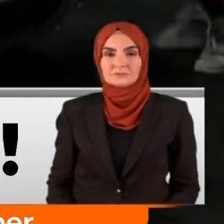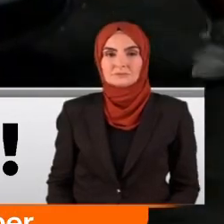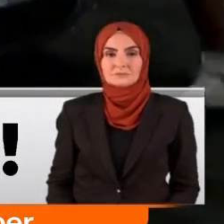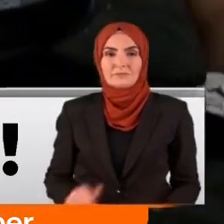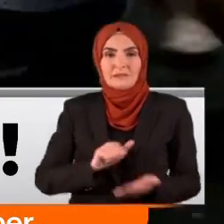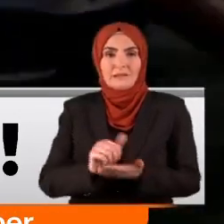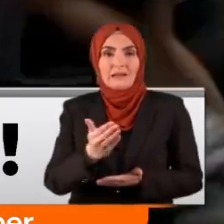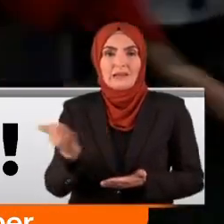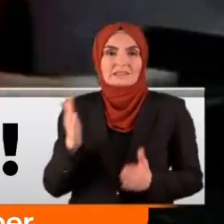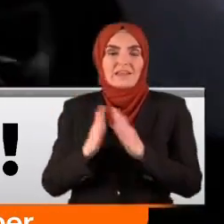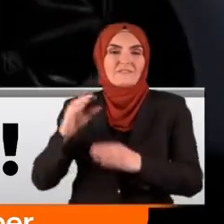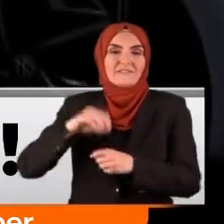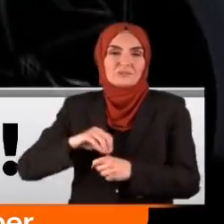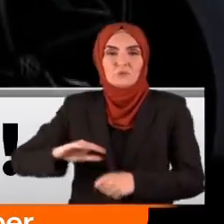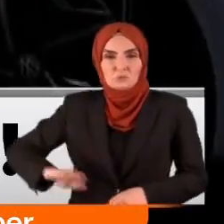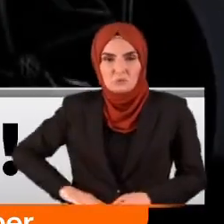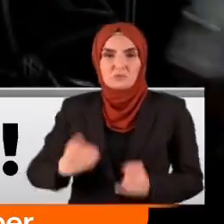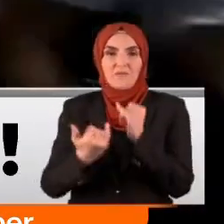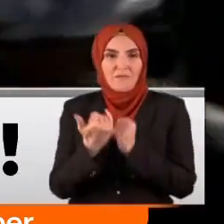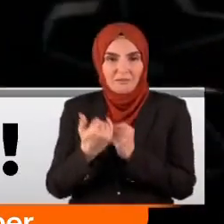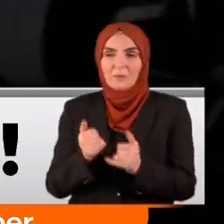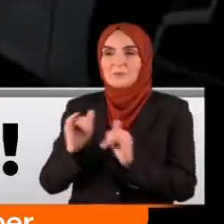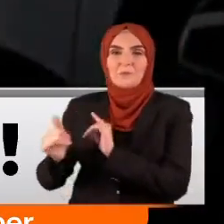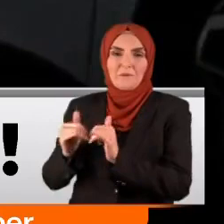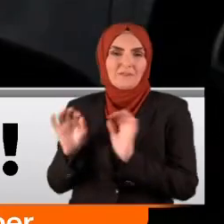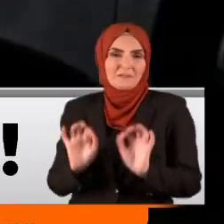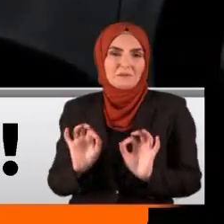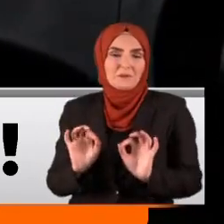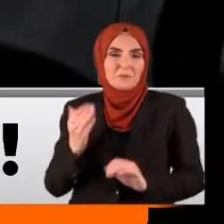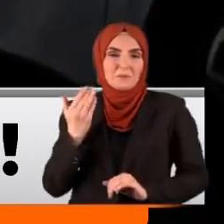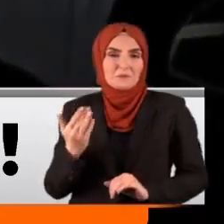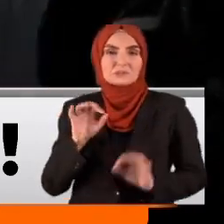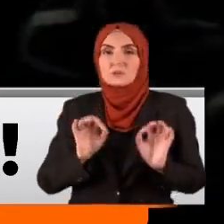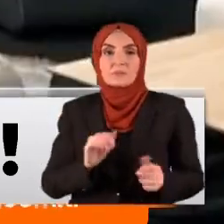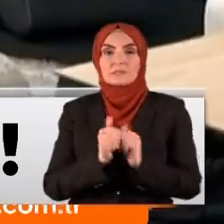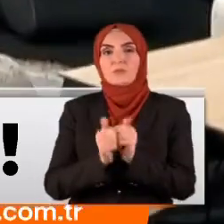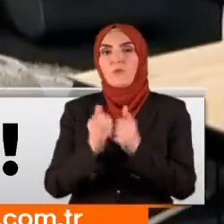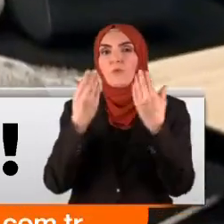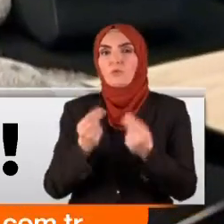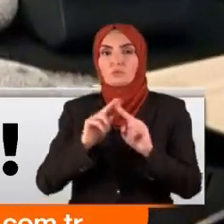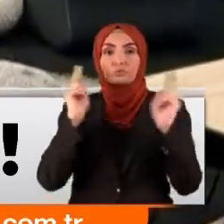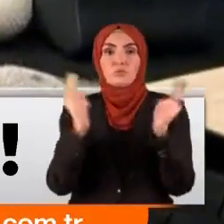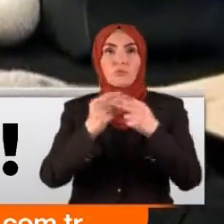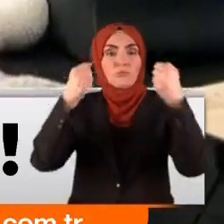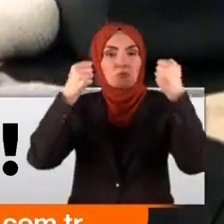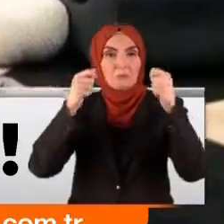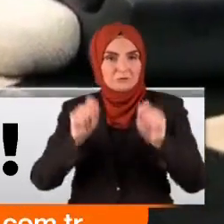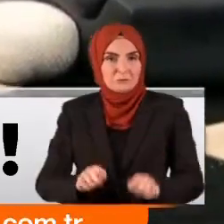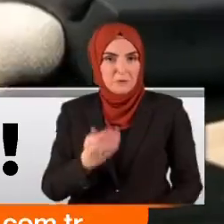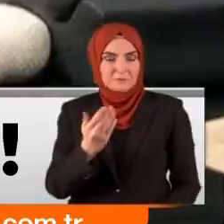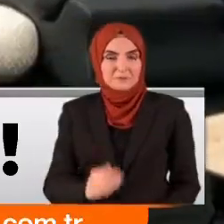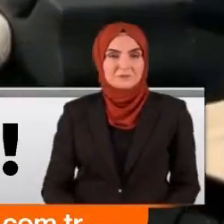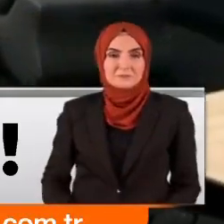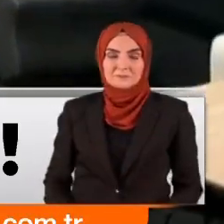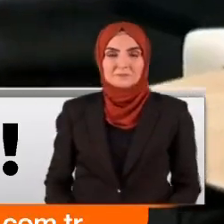Herkes evinde çocuğuyla kardeşiyle oynardı. Şimdi spor oldu, Dünya Kupası yapıldı. ¡Punto! ¡No! ¡Ahí está!